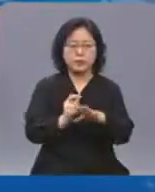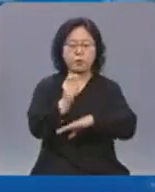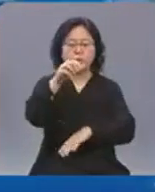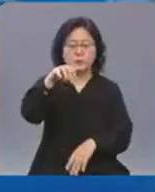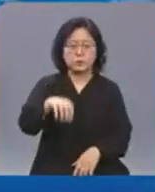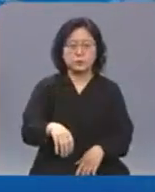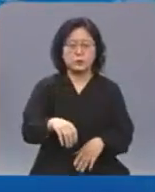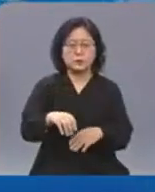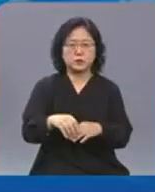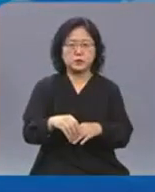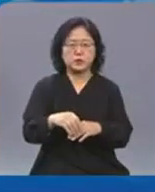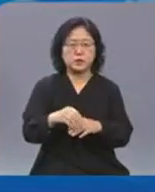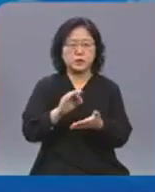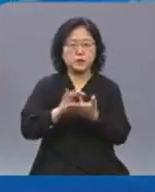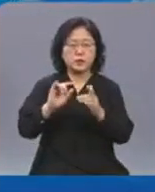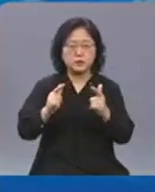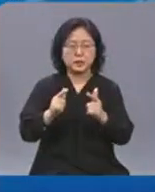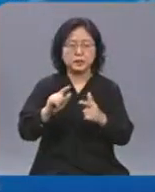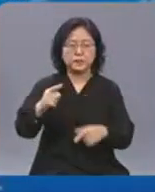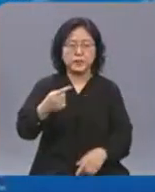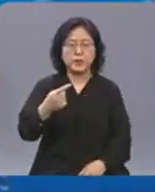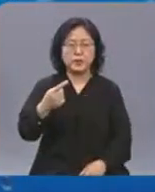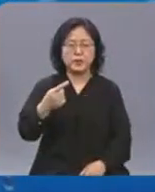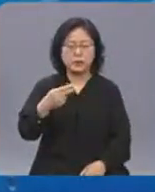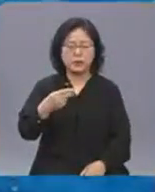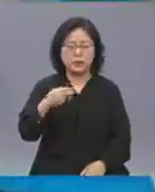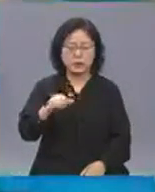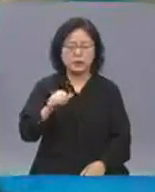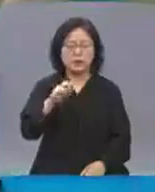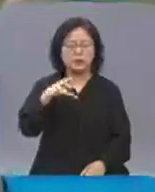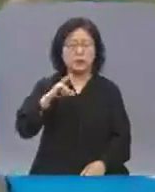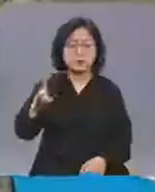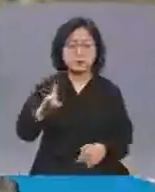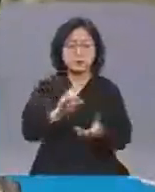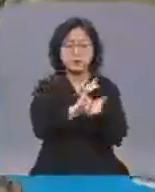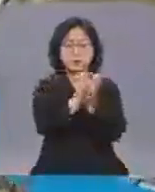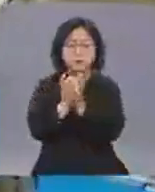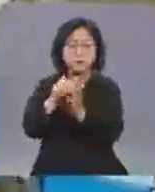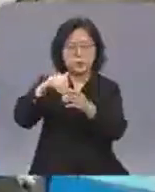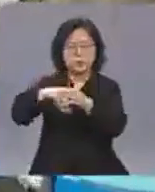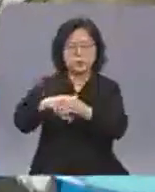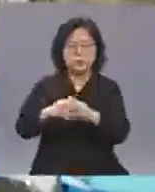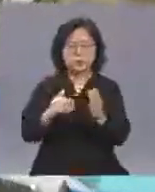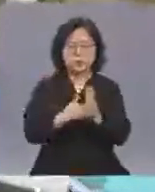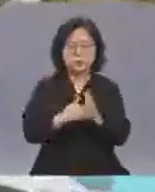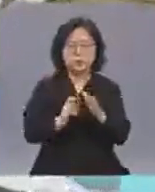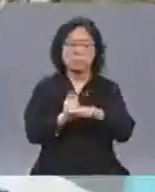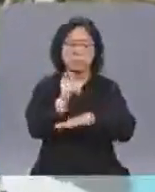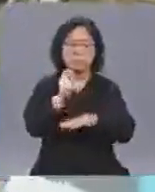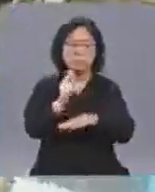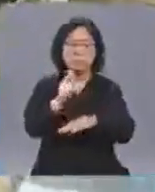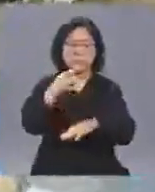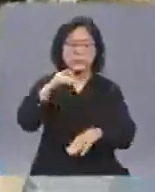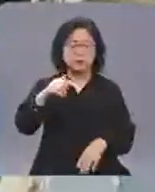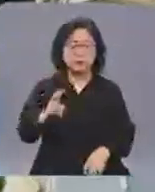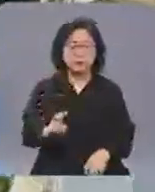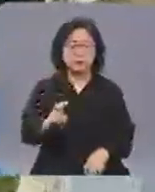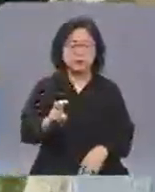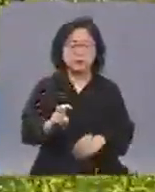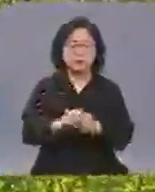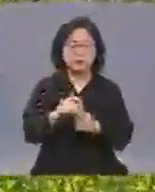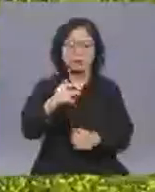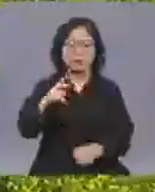고흥 지역의 유효농지 백여헥타르가 유체 경관단지로 변신했습니다 고흥군은 고흥읍 득남리와